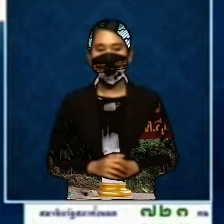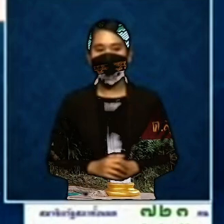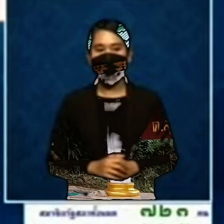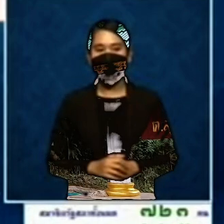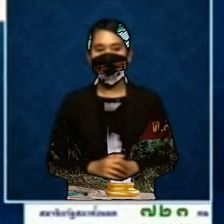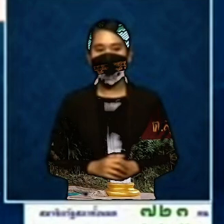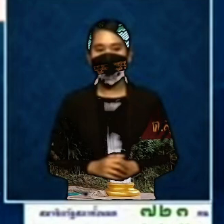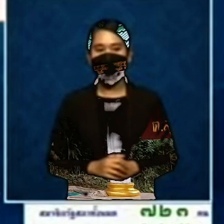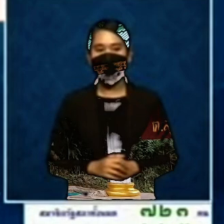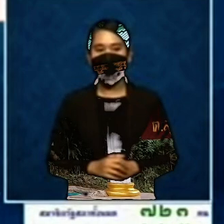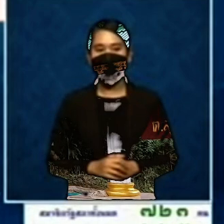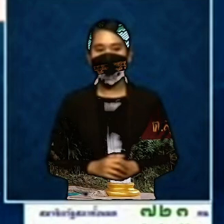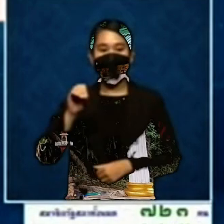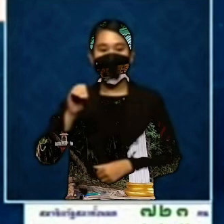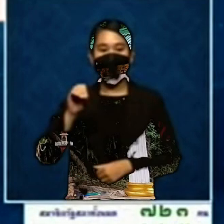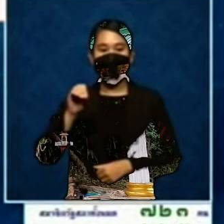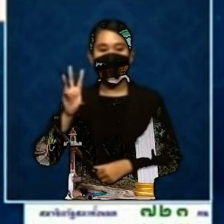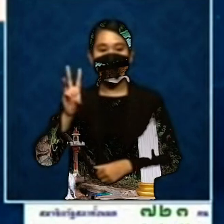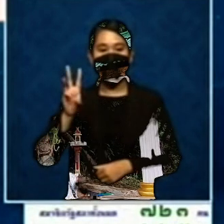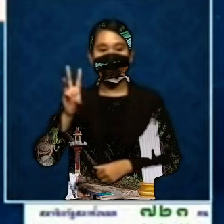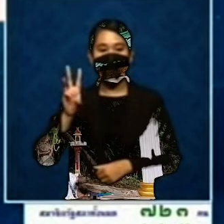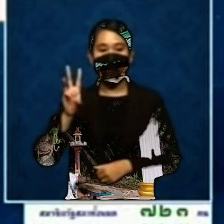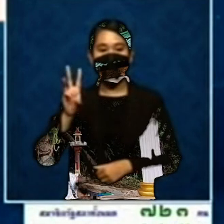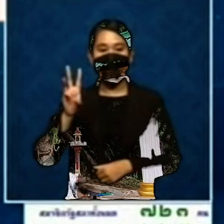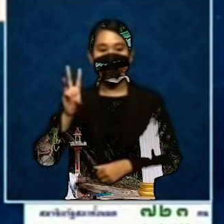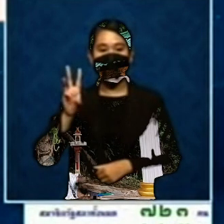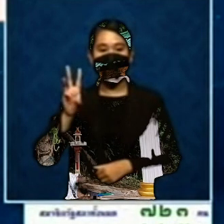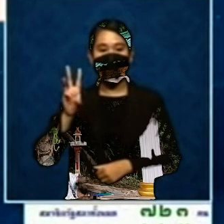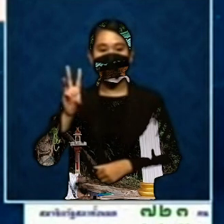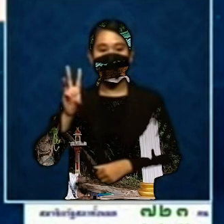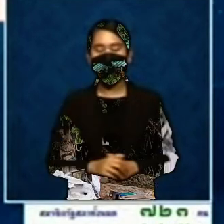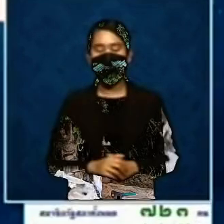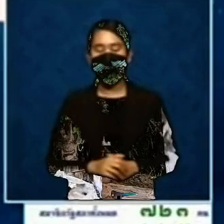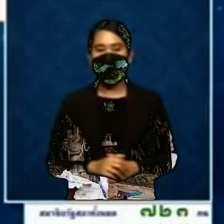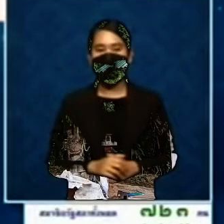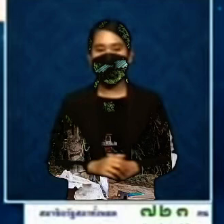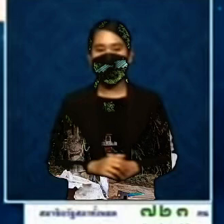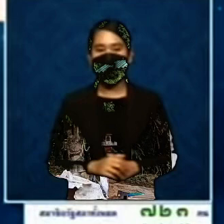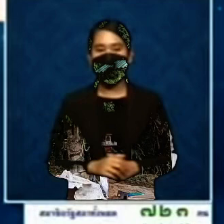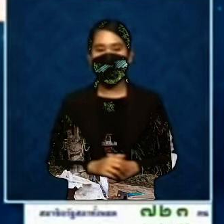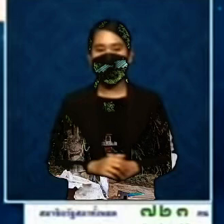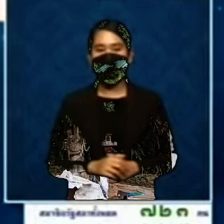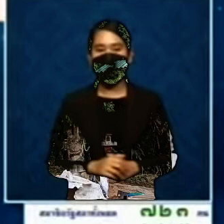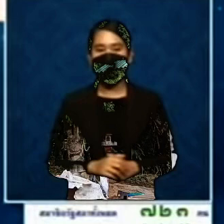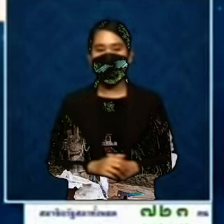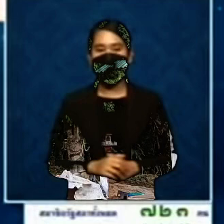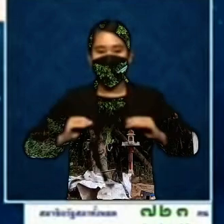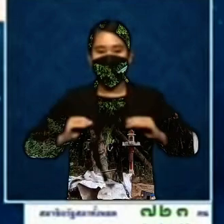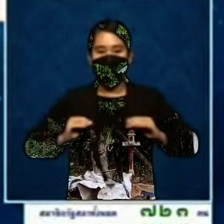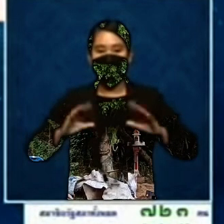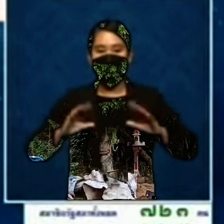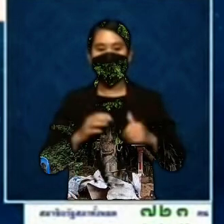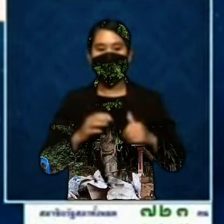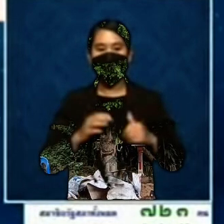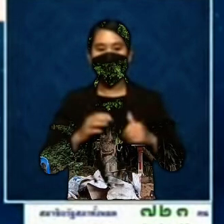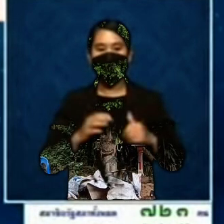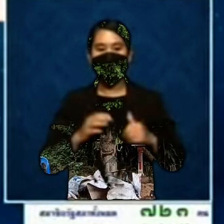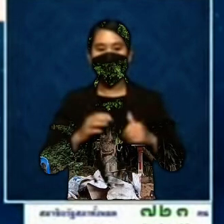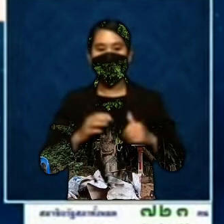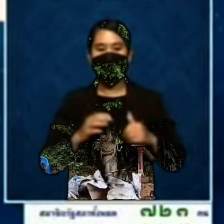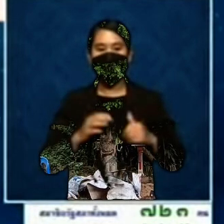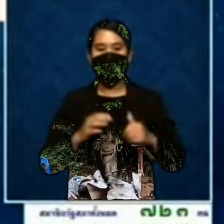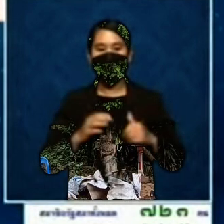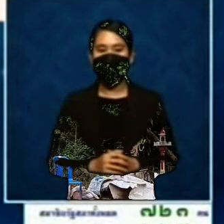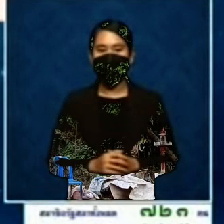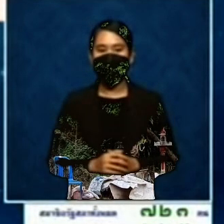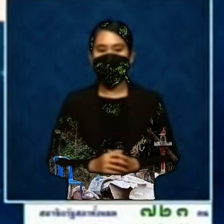สองร้อยห้าสิบหกนายบัญญัติเจตนาจันทร ์ไม่รับหลักการครับ